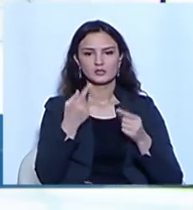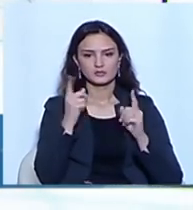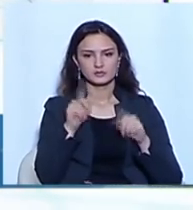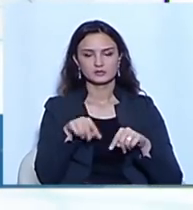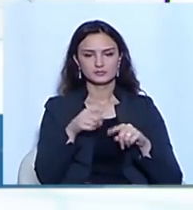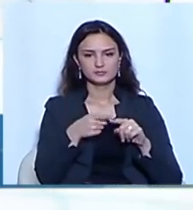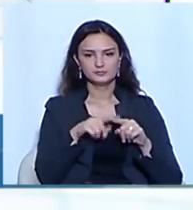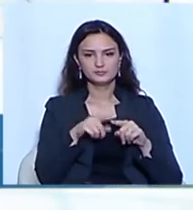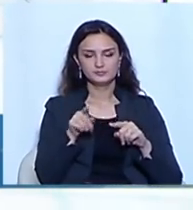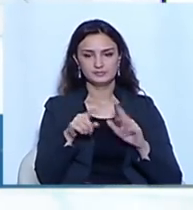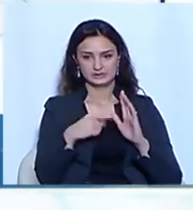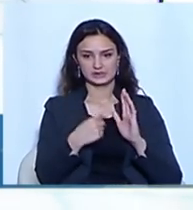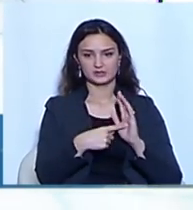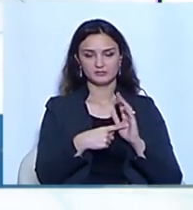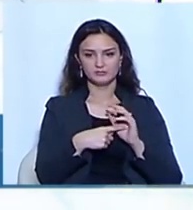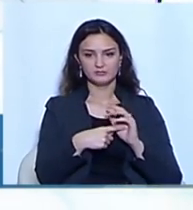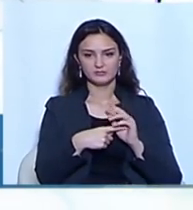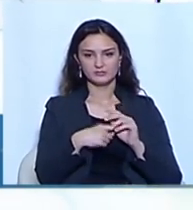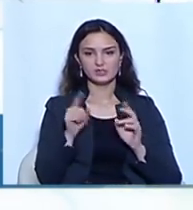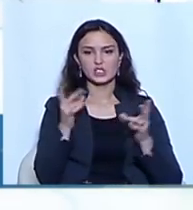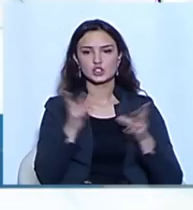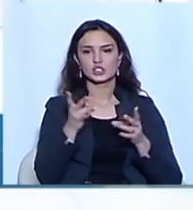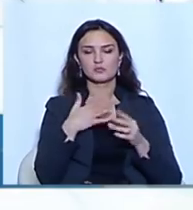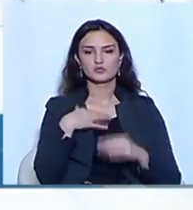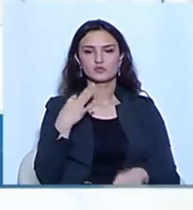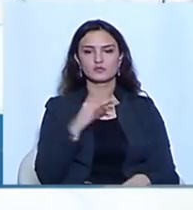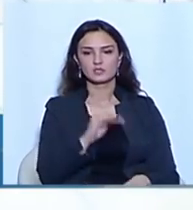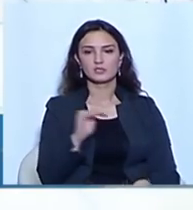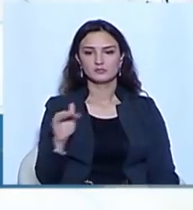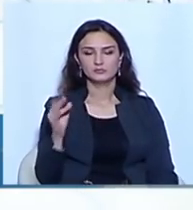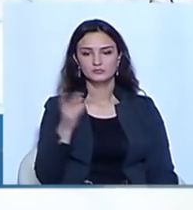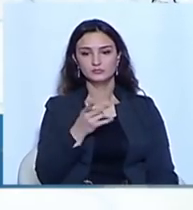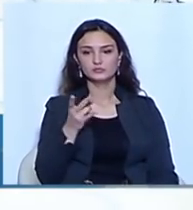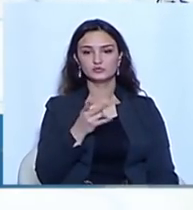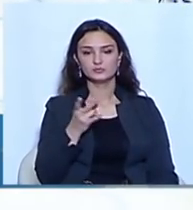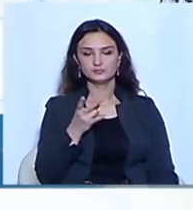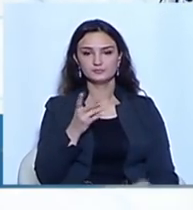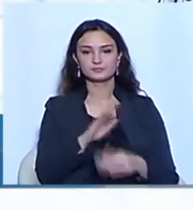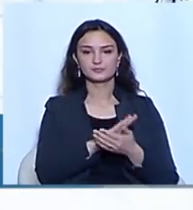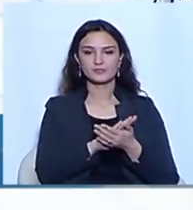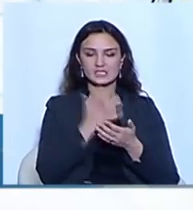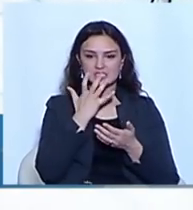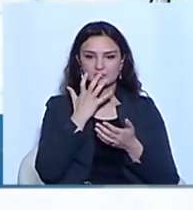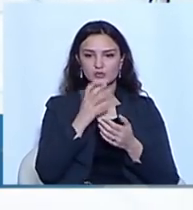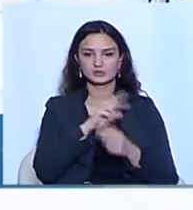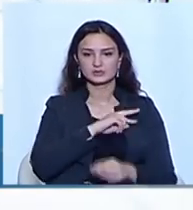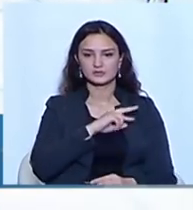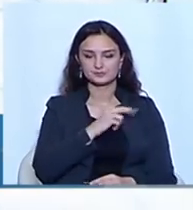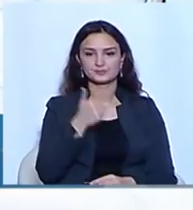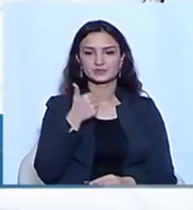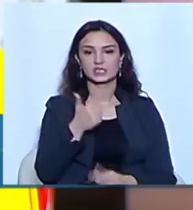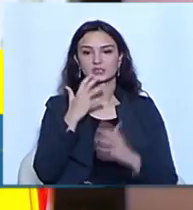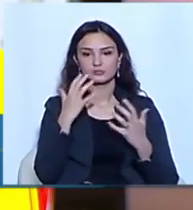ეხლა ტრივიალური კითხვაა ეს, ხო, რომ რა ჭირდებათ ჩვენ შვილებს? ჭირდებათ ყველამ ვიცით სითფო, სიყვარული,